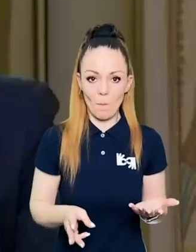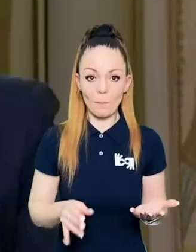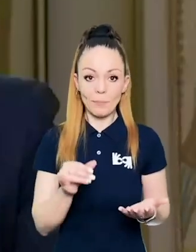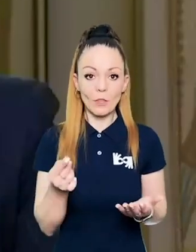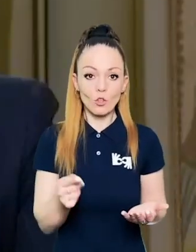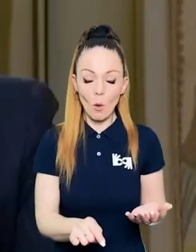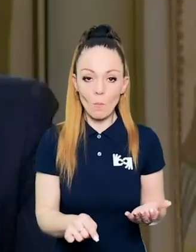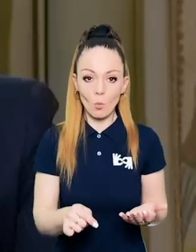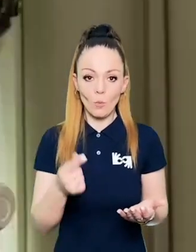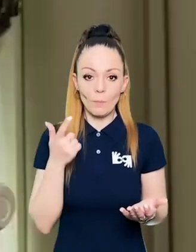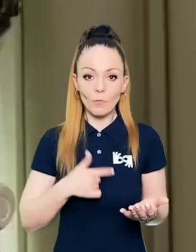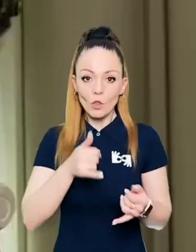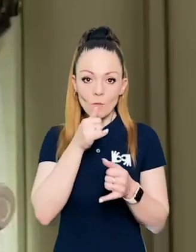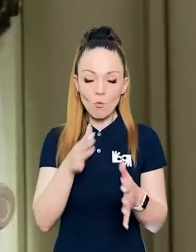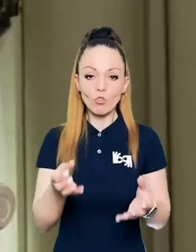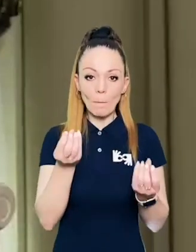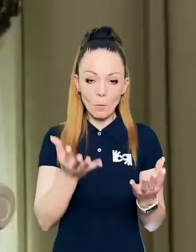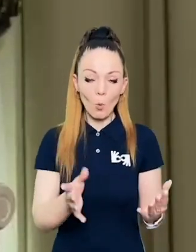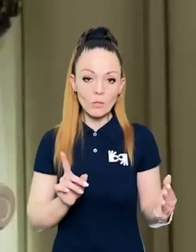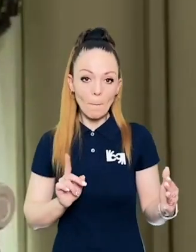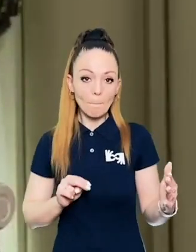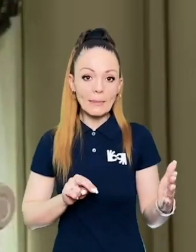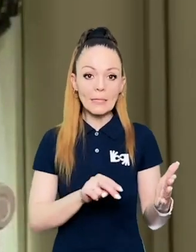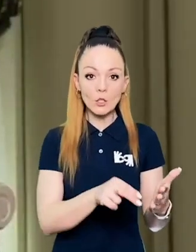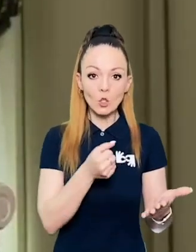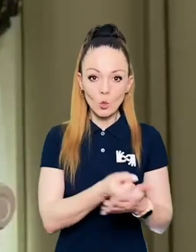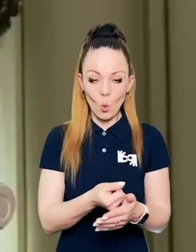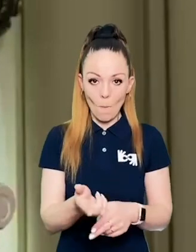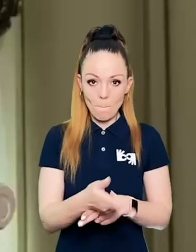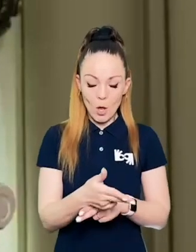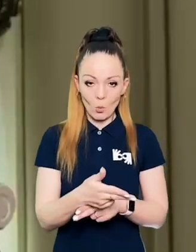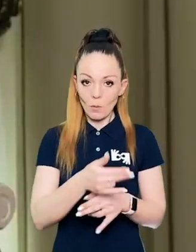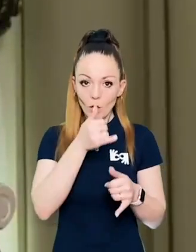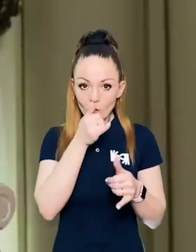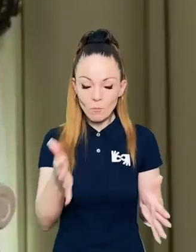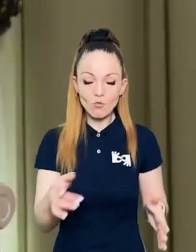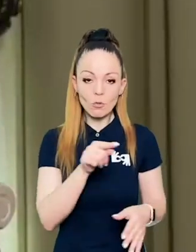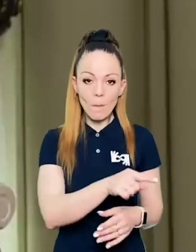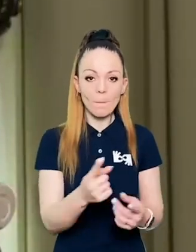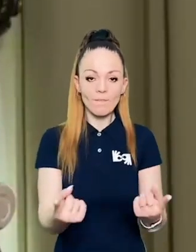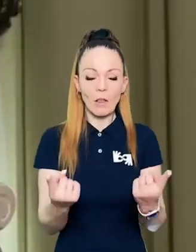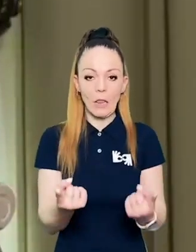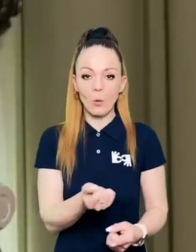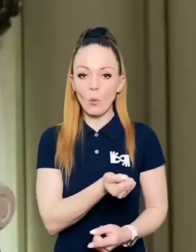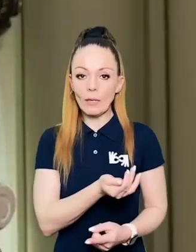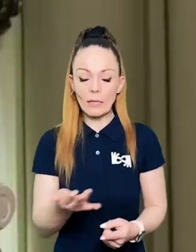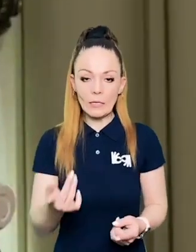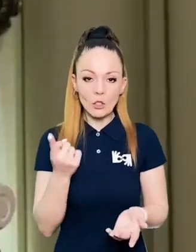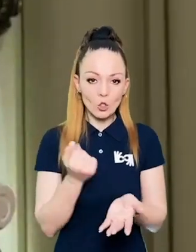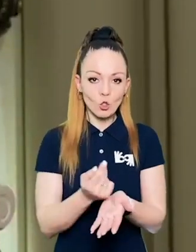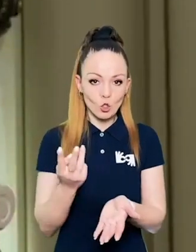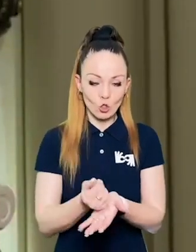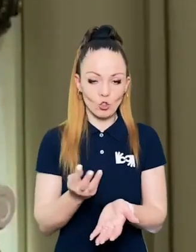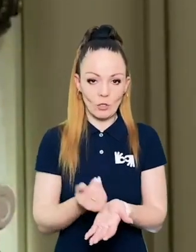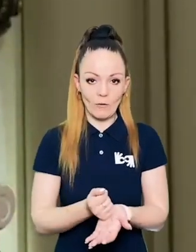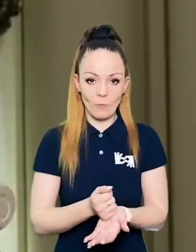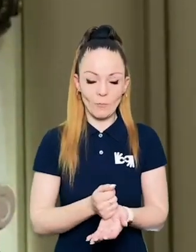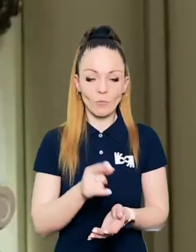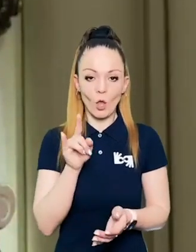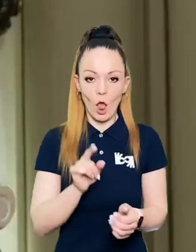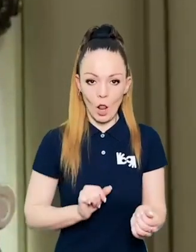в чому. І тому ти не можеш просто підійти до Маріуполя. Просто не можеш. Там велику кількість